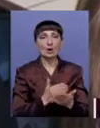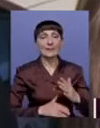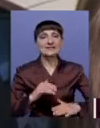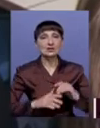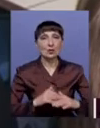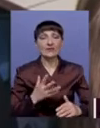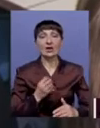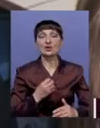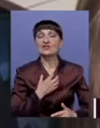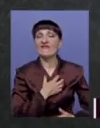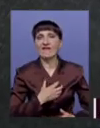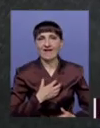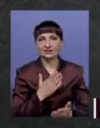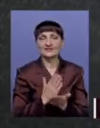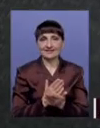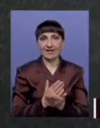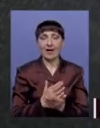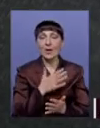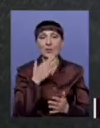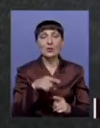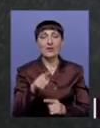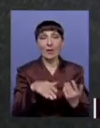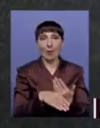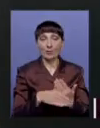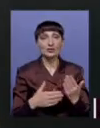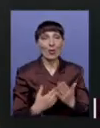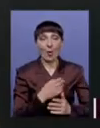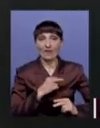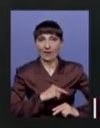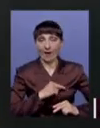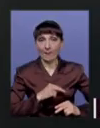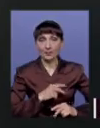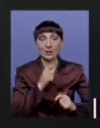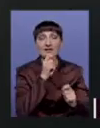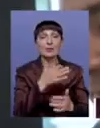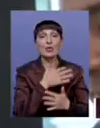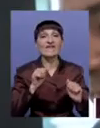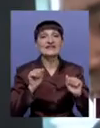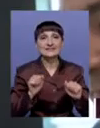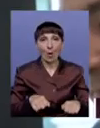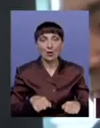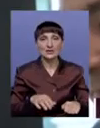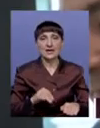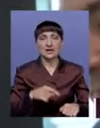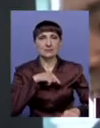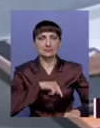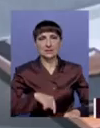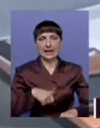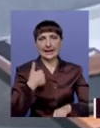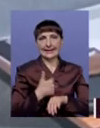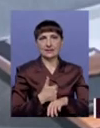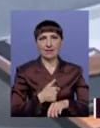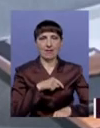стажировок стала еще актуальнее, открыв многим двери в совершенно новую жизнь, подарив много возможностей и лидерские качества.